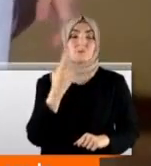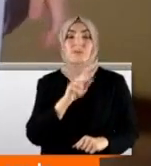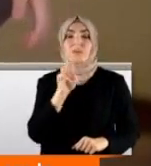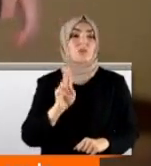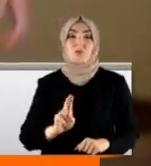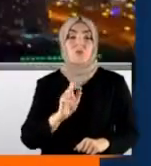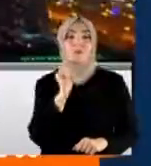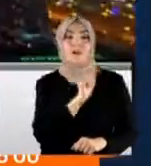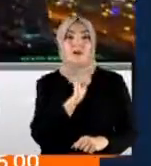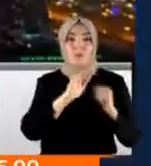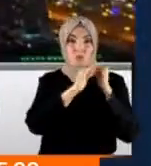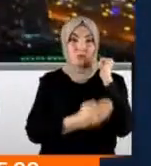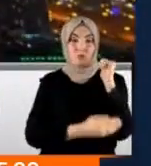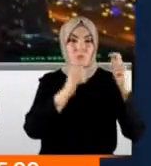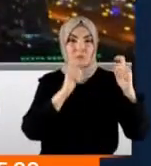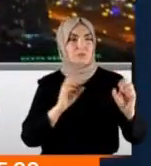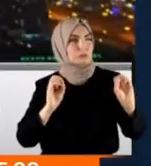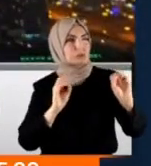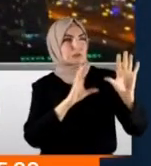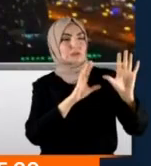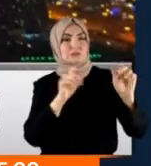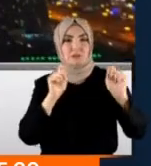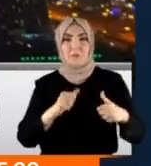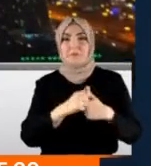Burj Khalifa'ya ışık yansıttı.